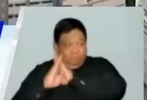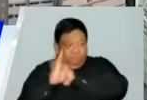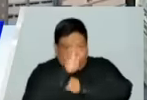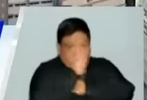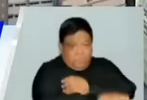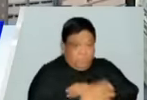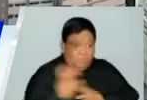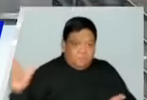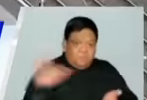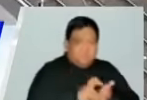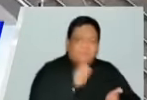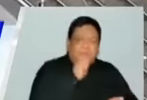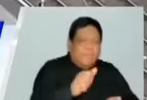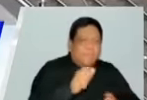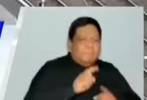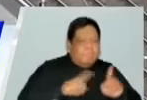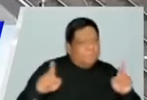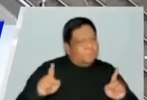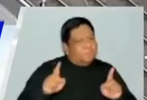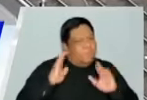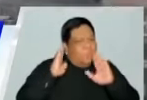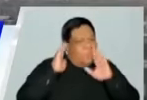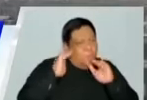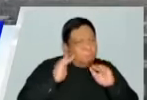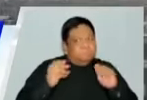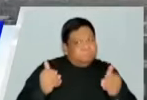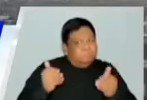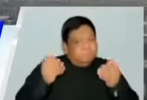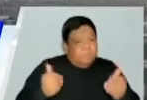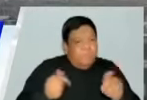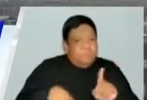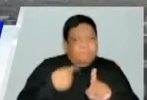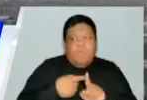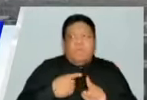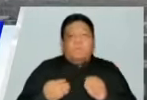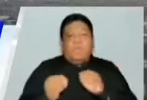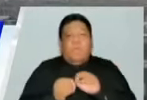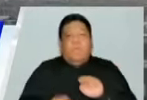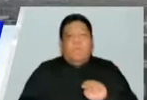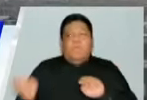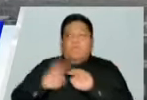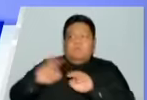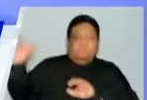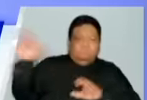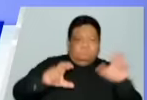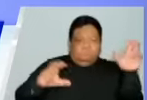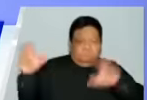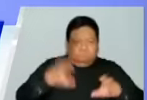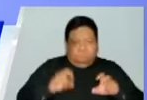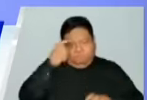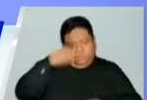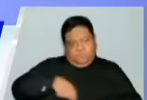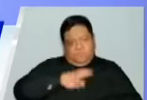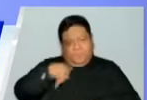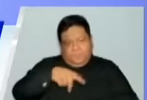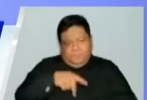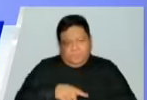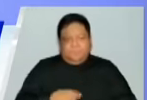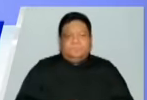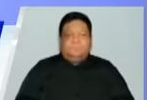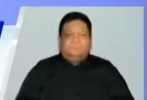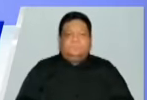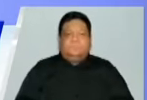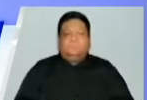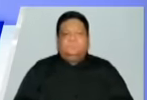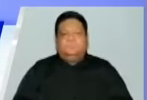hindi lang itutuloy kundi lalakihan pa ng mga potensyal na investors ang kanilang pamumuhunan sa bansa. I invite esteemed German business leaders